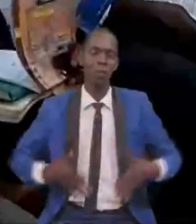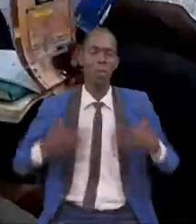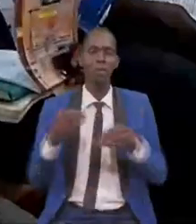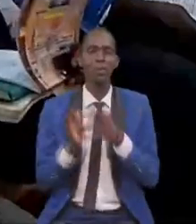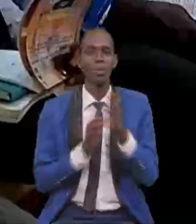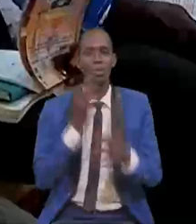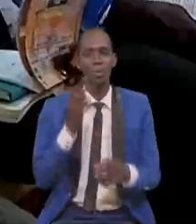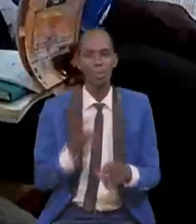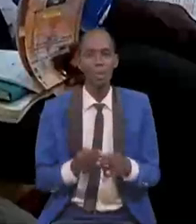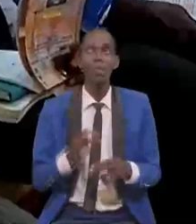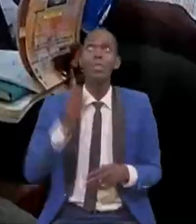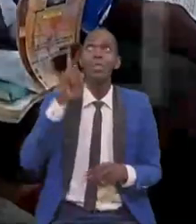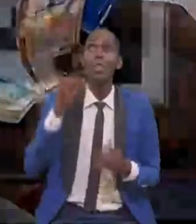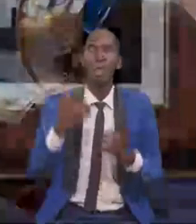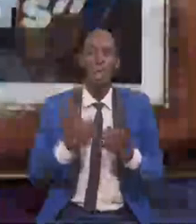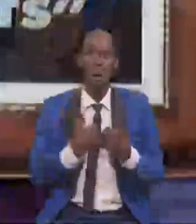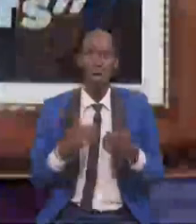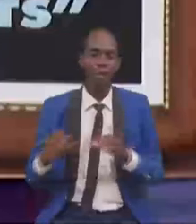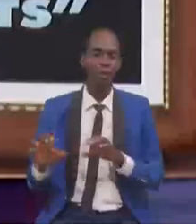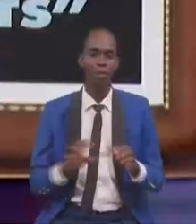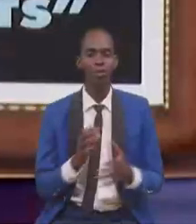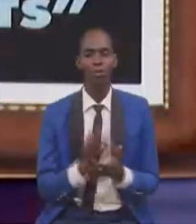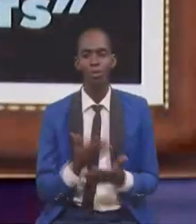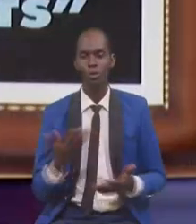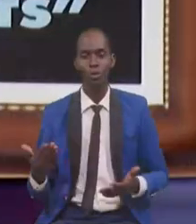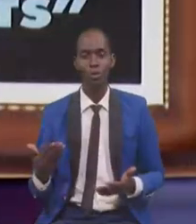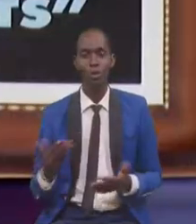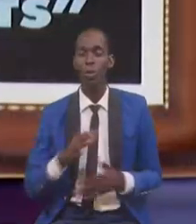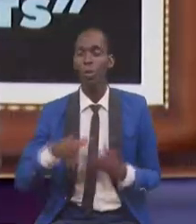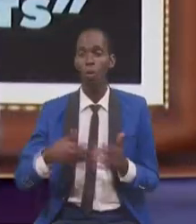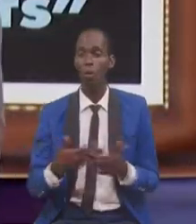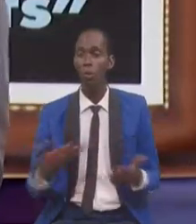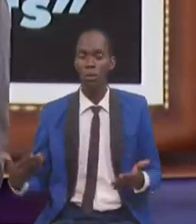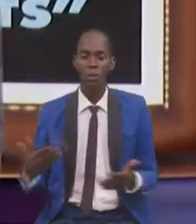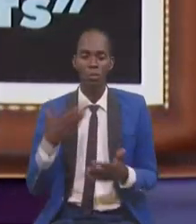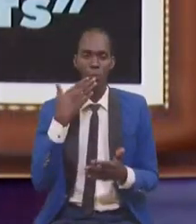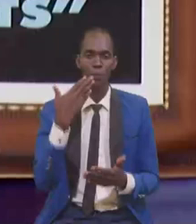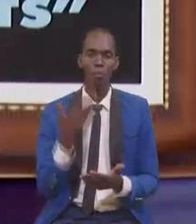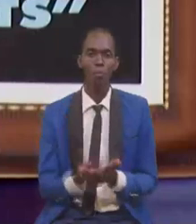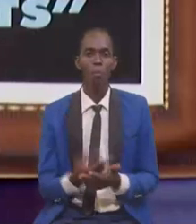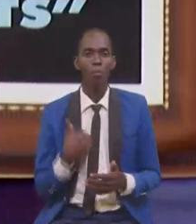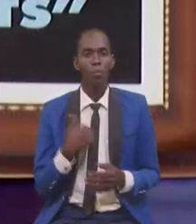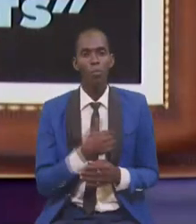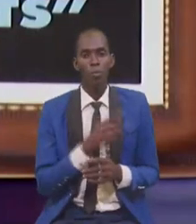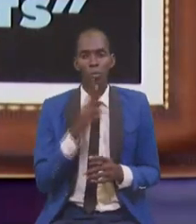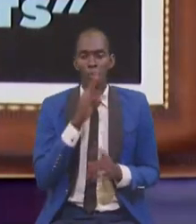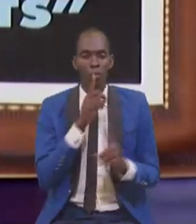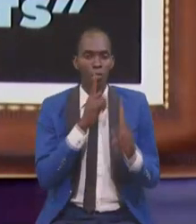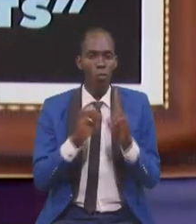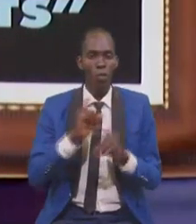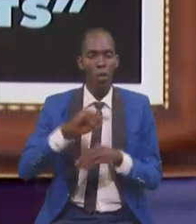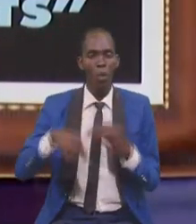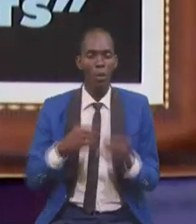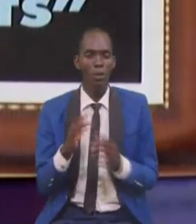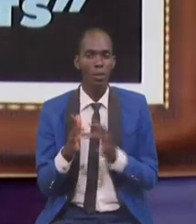ta bouche, que il a fait tout à merveille. Nous parlons de Jésus ce soir,